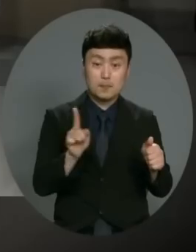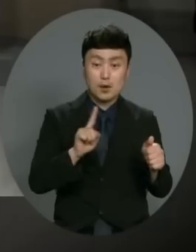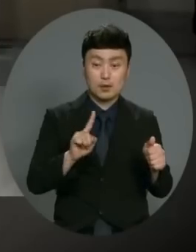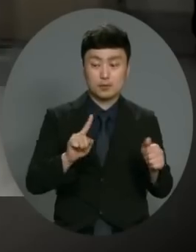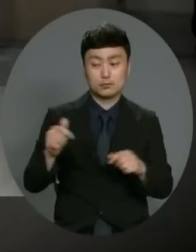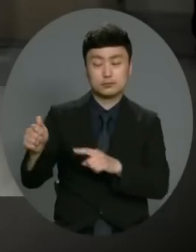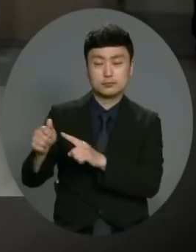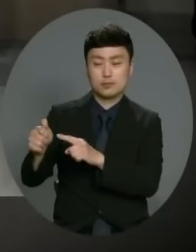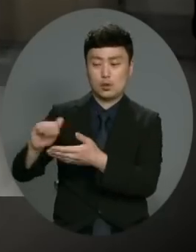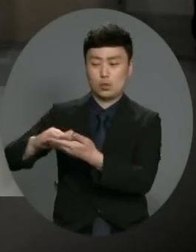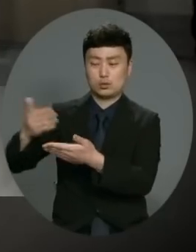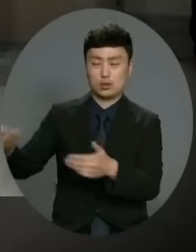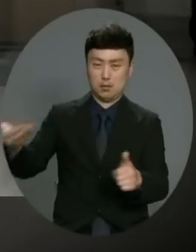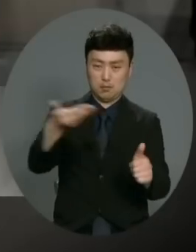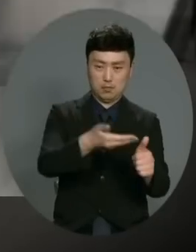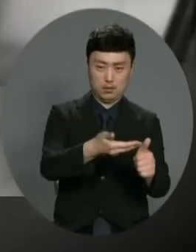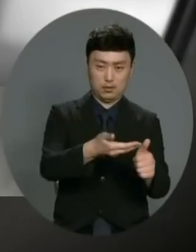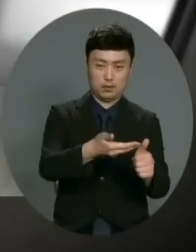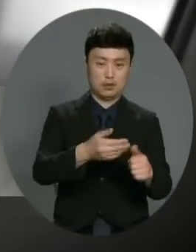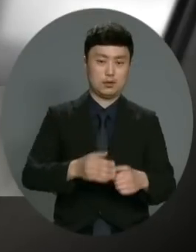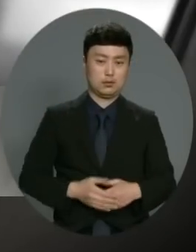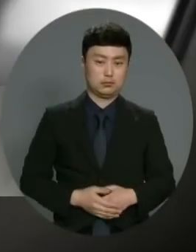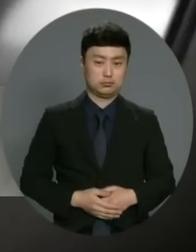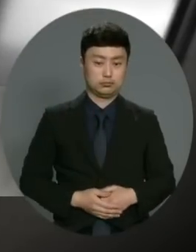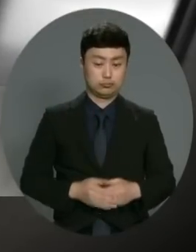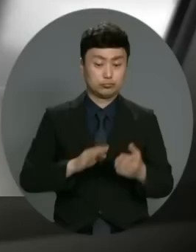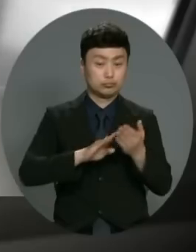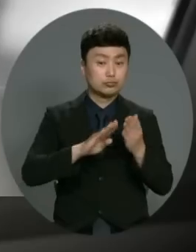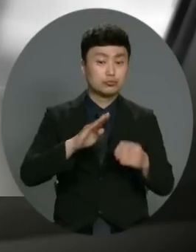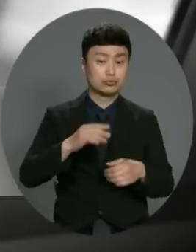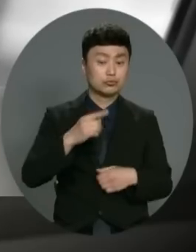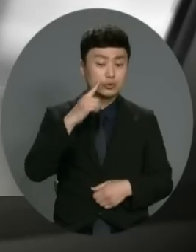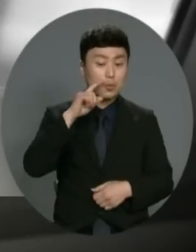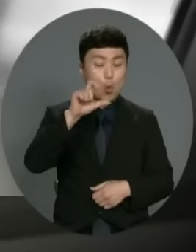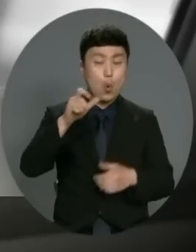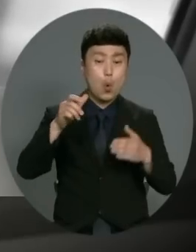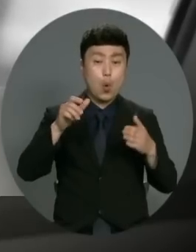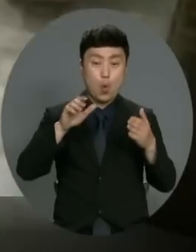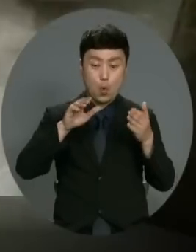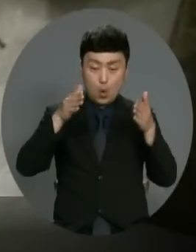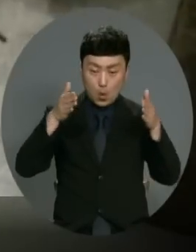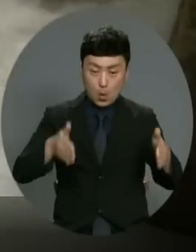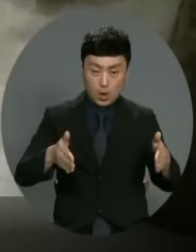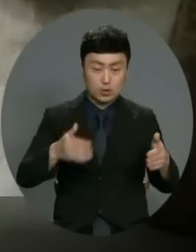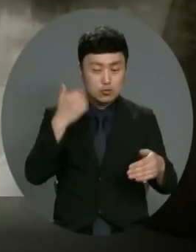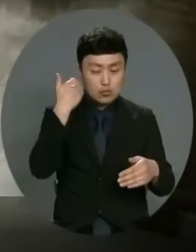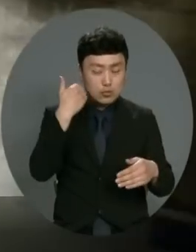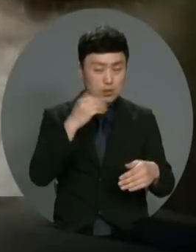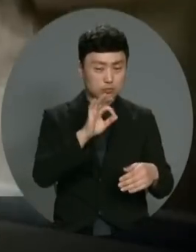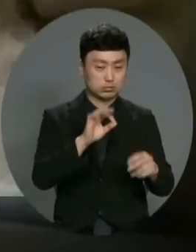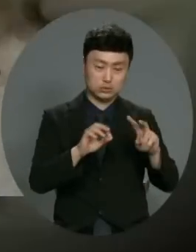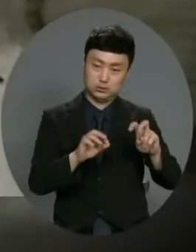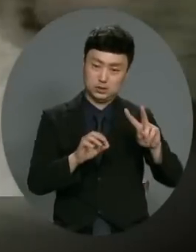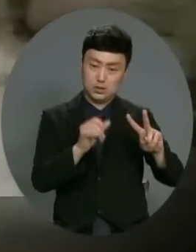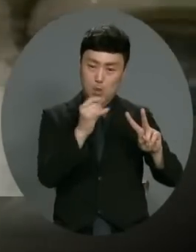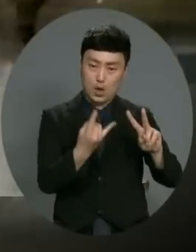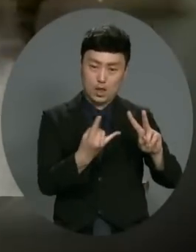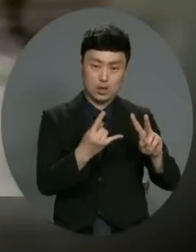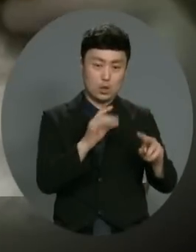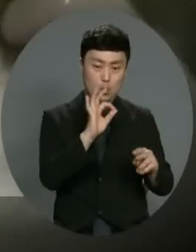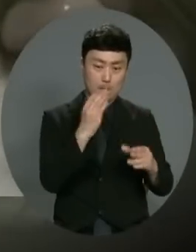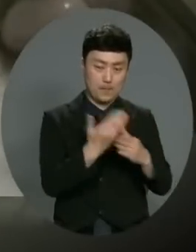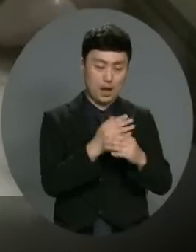기증자로부터 통장을 전달받았습니다 그 무렵부터 15개월 동안 누군가이 통장에서 22차례에 걸쳐